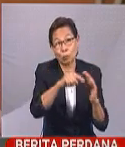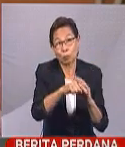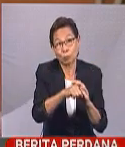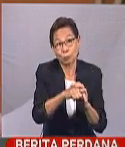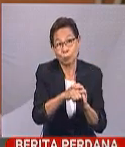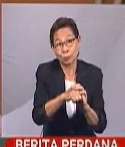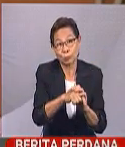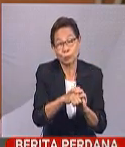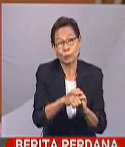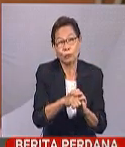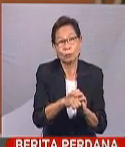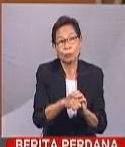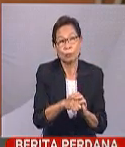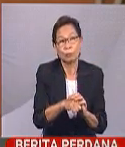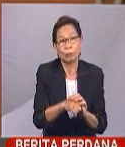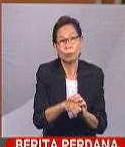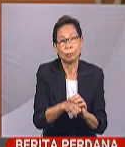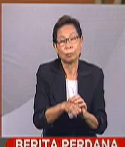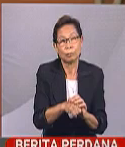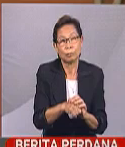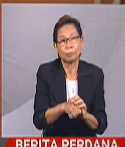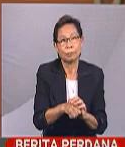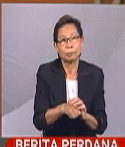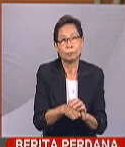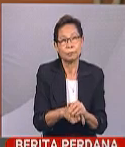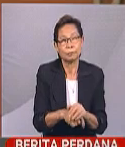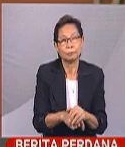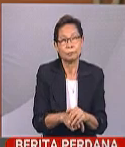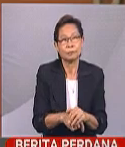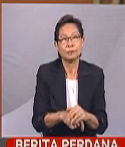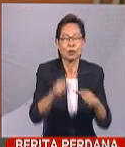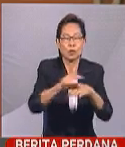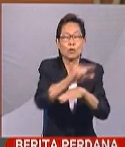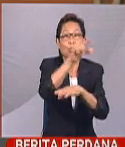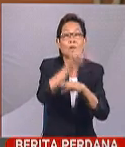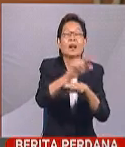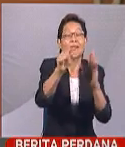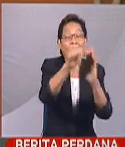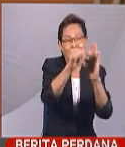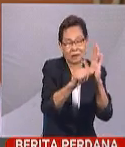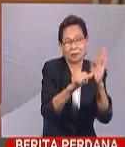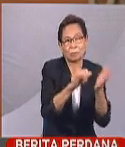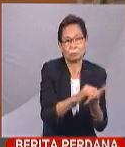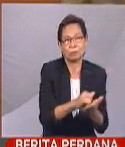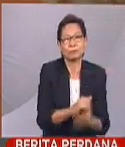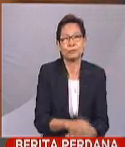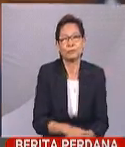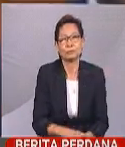bagi-bagi kerajaan yang akan menggunakan akta-akta tersebut.